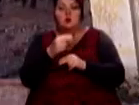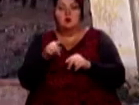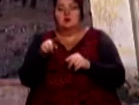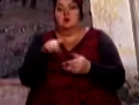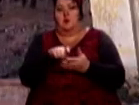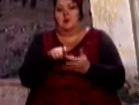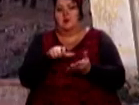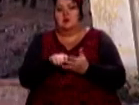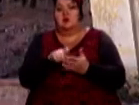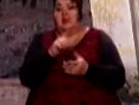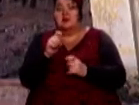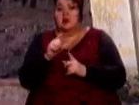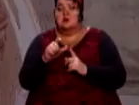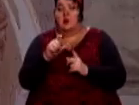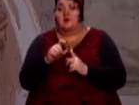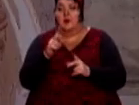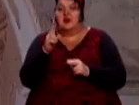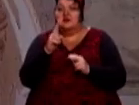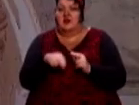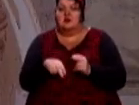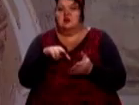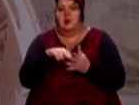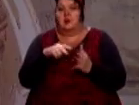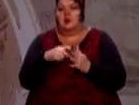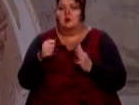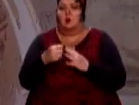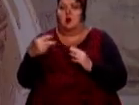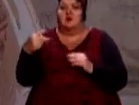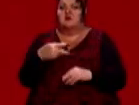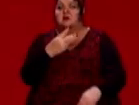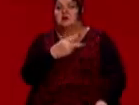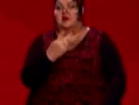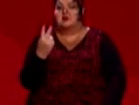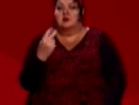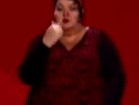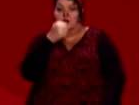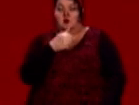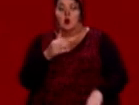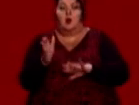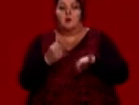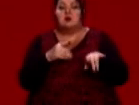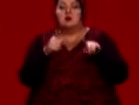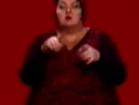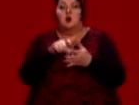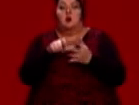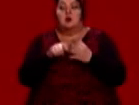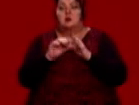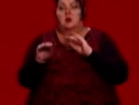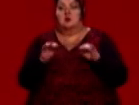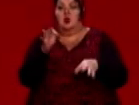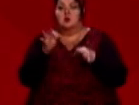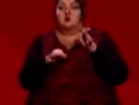реставрації. За словами Холоднюка, завершити реставрацію планують до 2022 року. Після цього у приміщенні розмістять суди